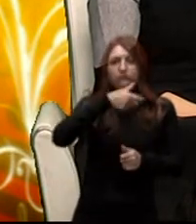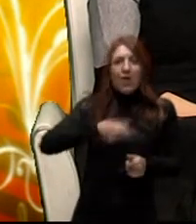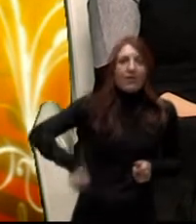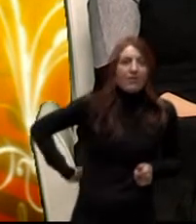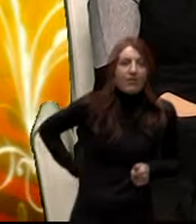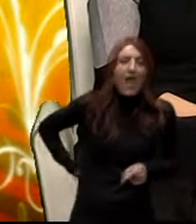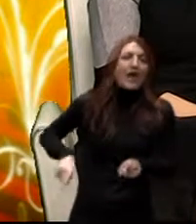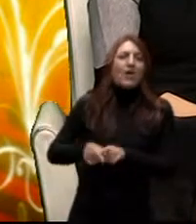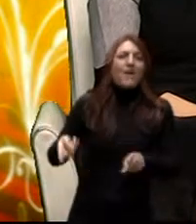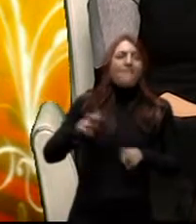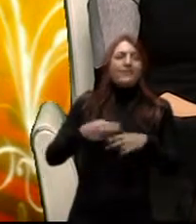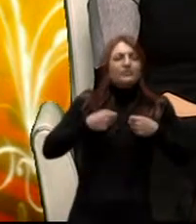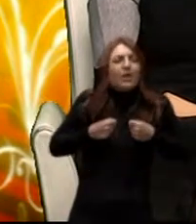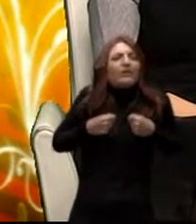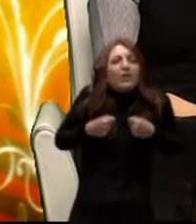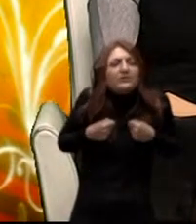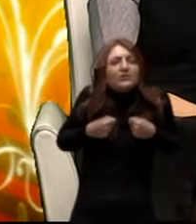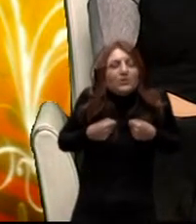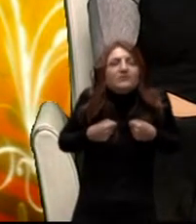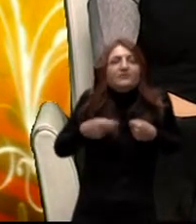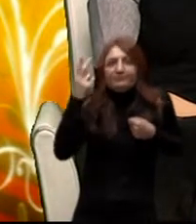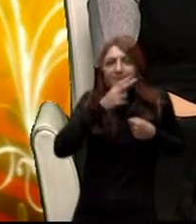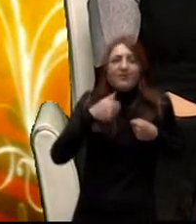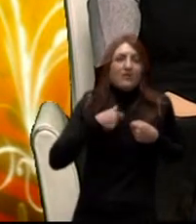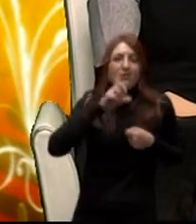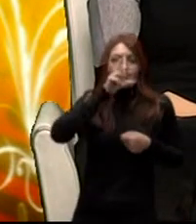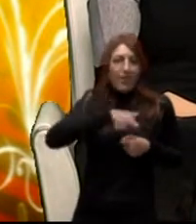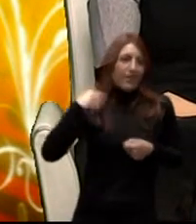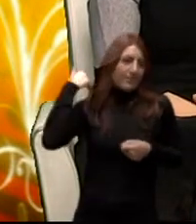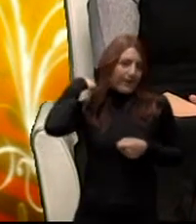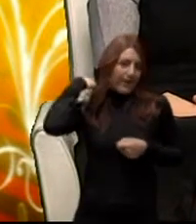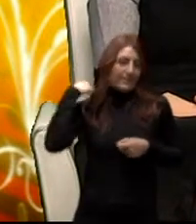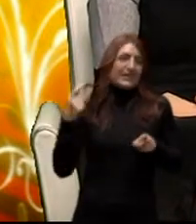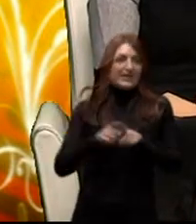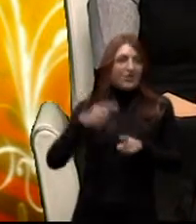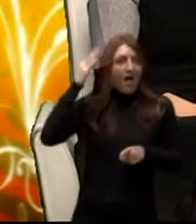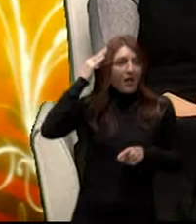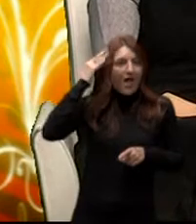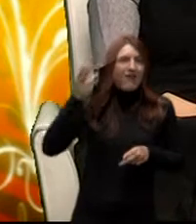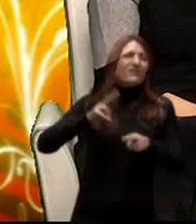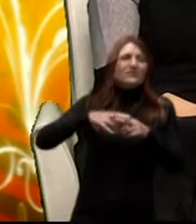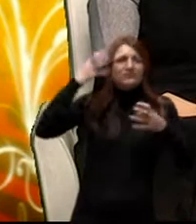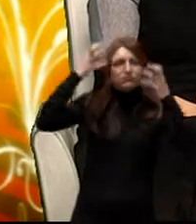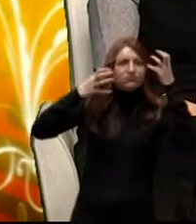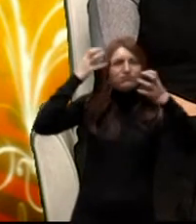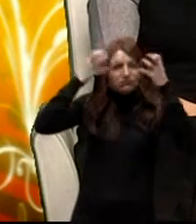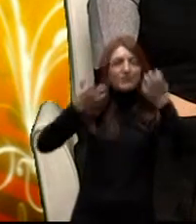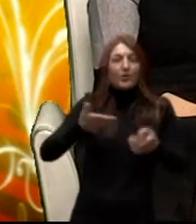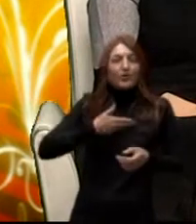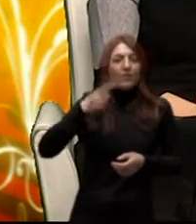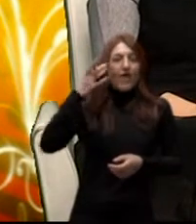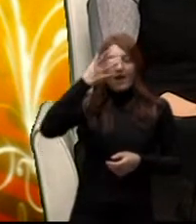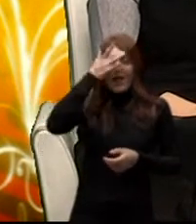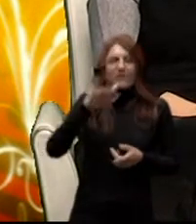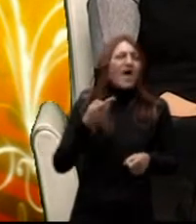ono, nosim težak teret na leđima pa me zato boli kralježnica. I u tom je problem. I sad treba samo pogledati radi čega